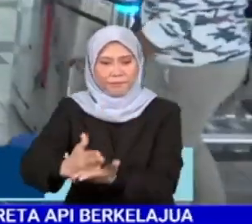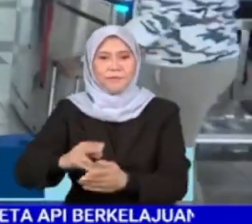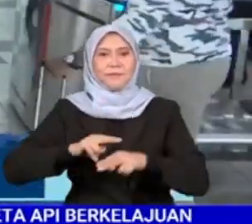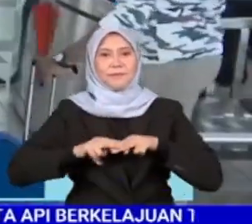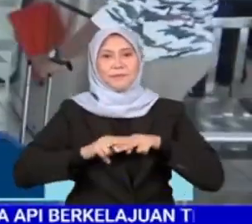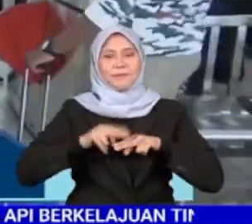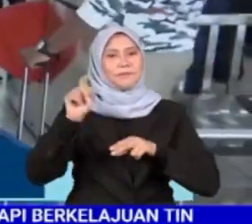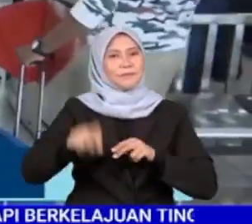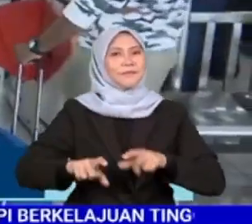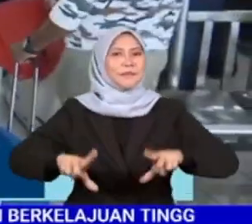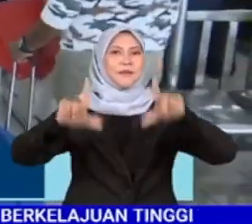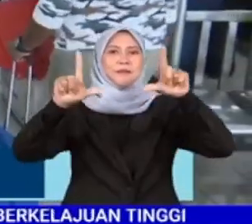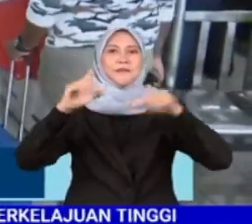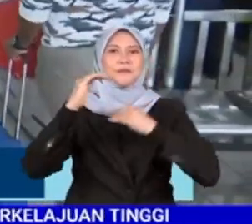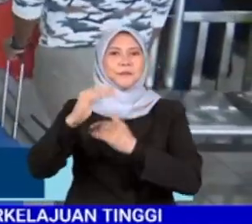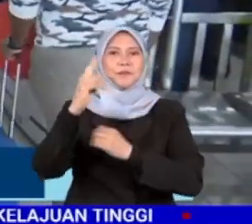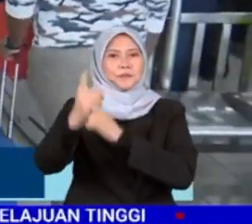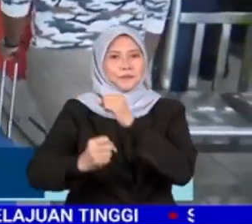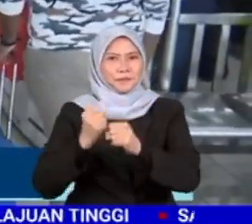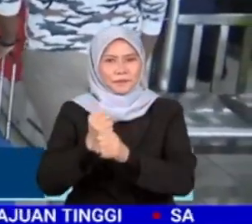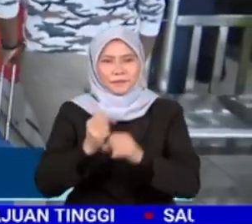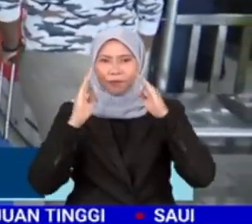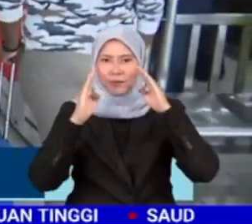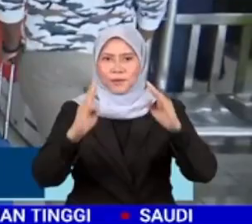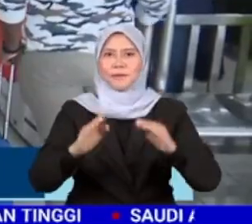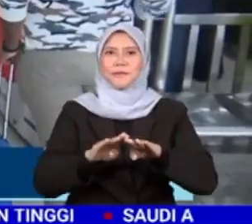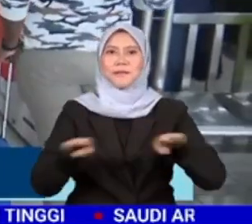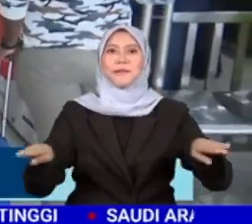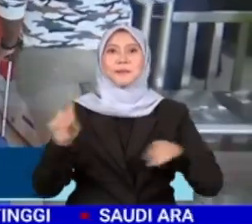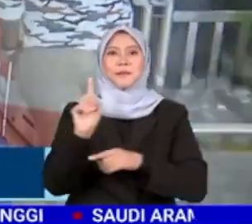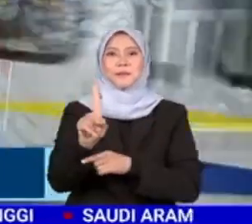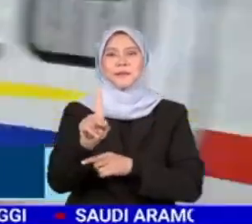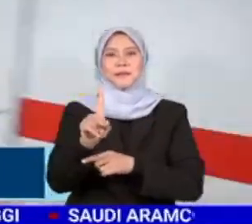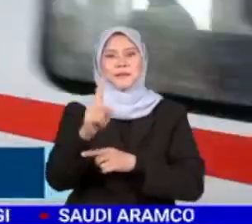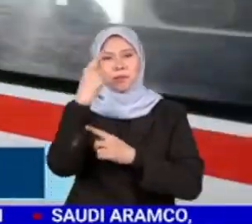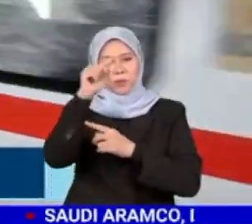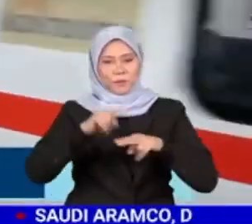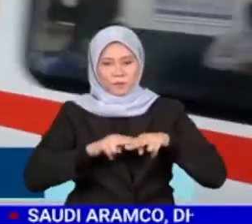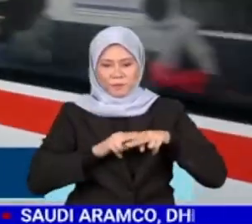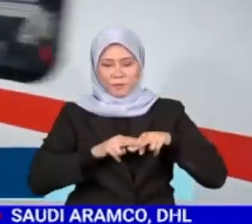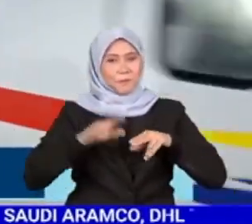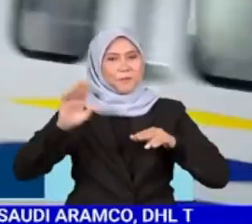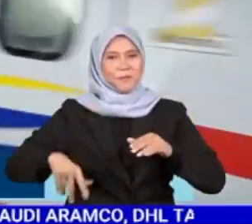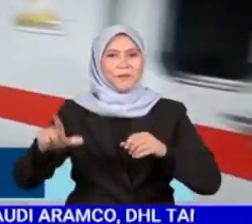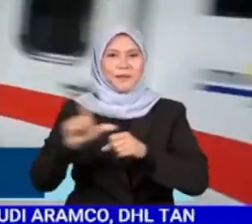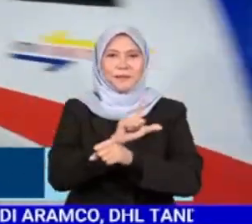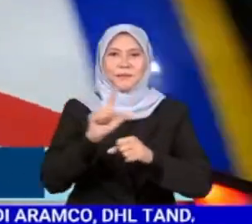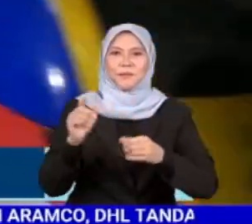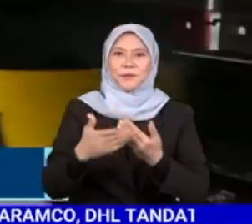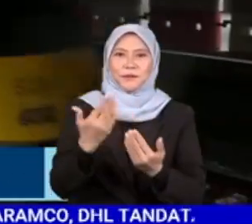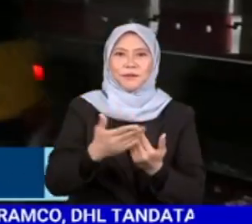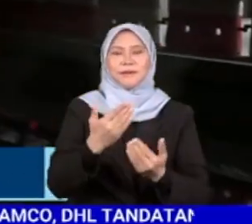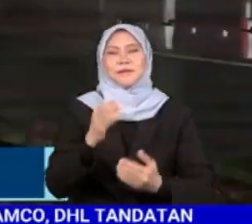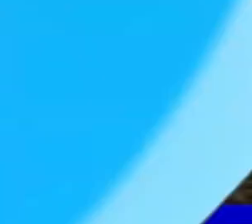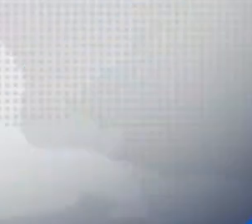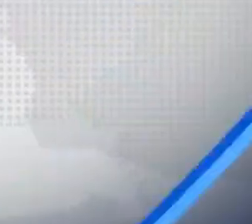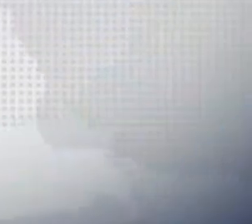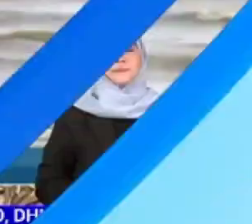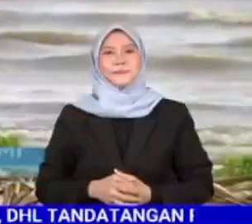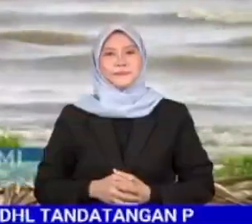dilengkapi kemudahan lift dalam tempoh setahun. Fokus fasa pertama adalah stesen besar yang belum dilengkapi kemudahan tersebut.